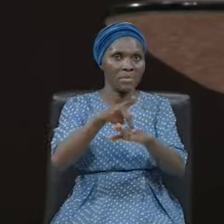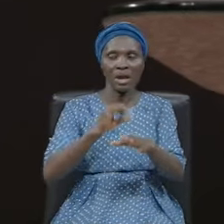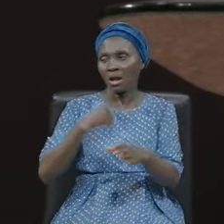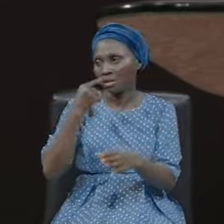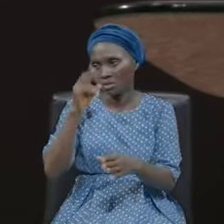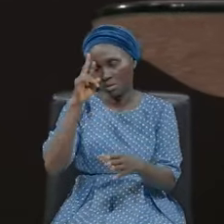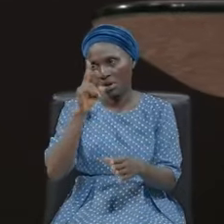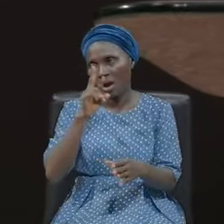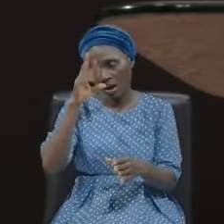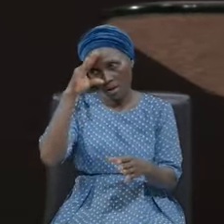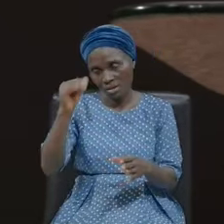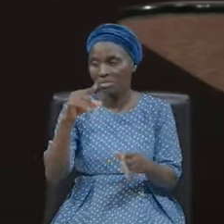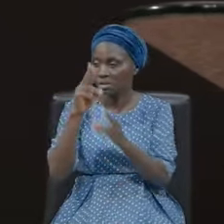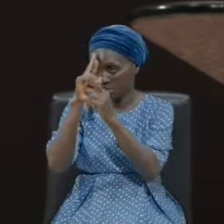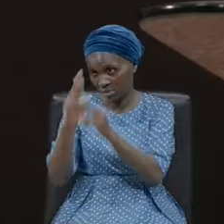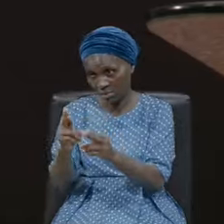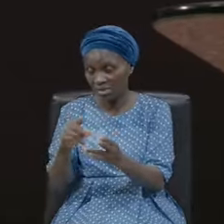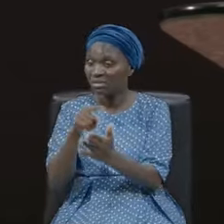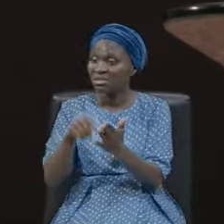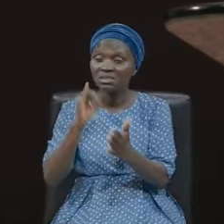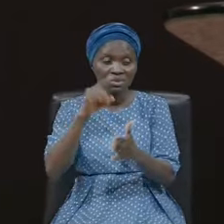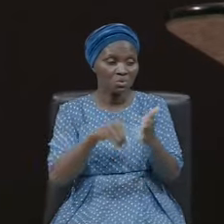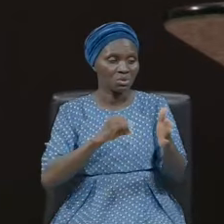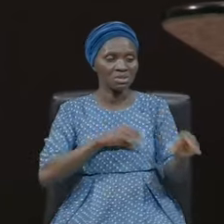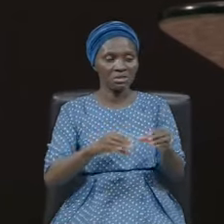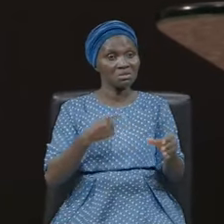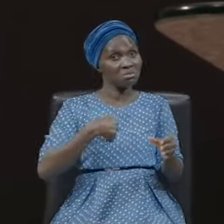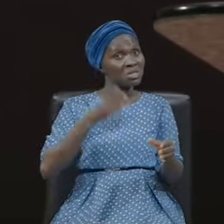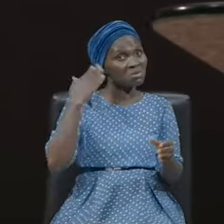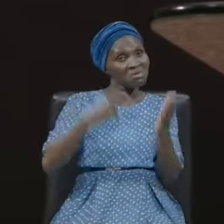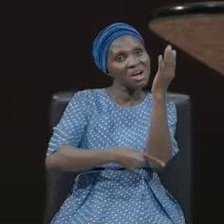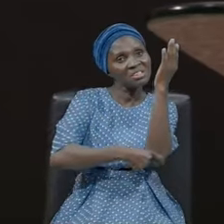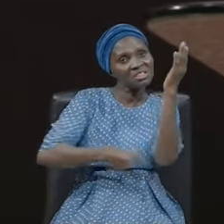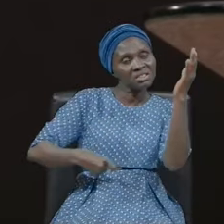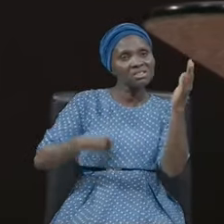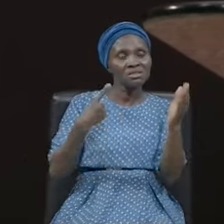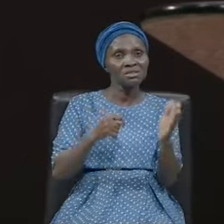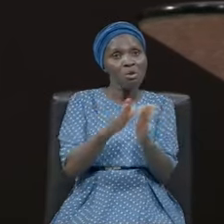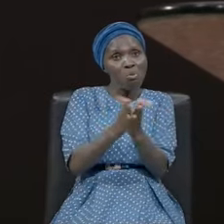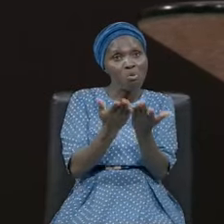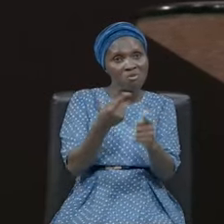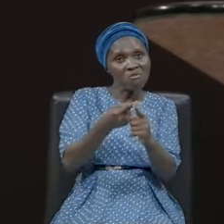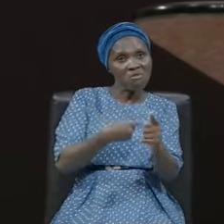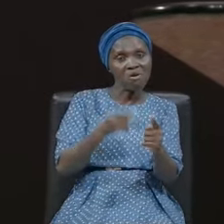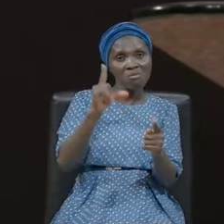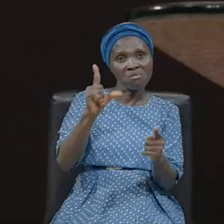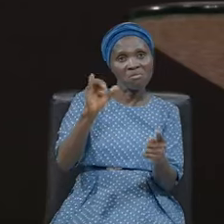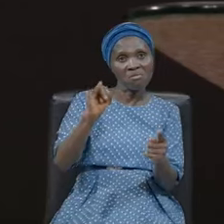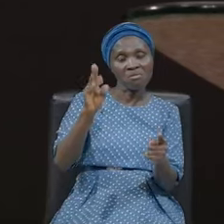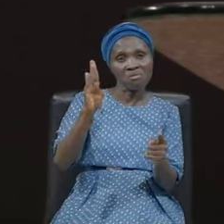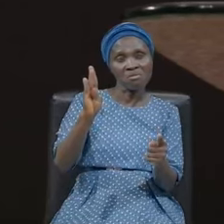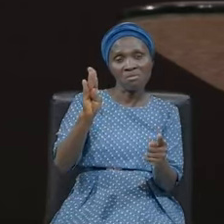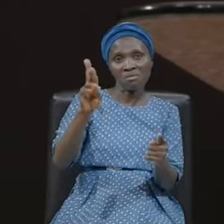monsieur, voyez ce que j'avais fait. Je voulais les livres de la bibliothèque. Je ne connais